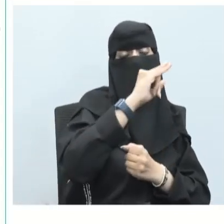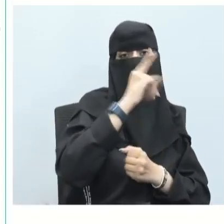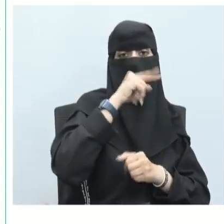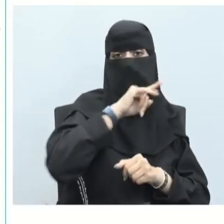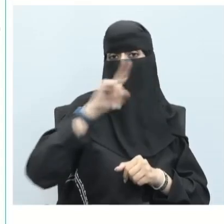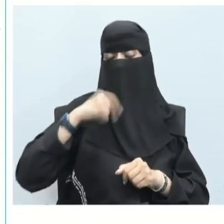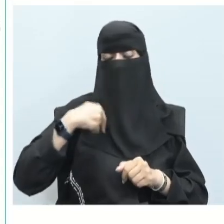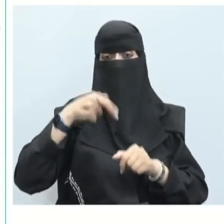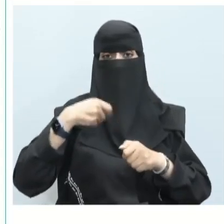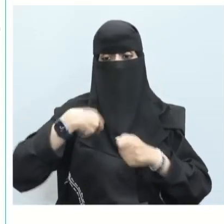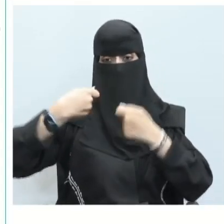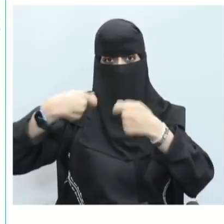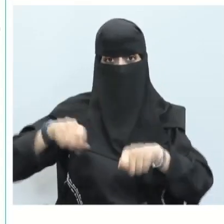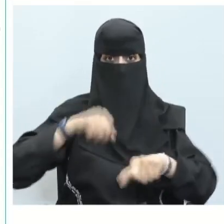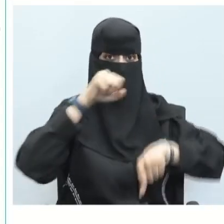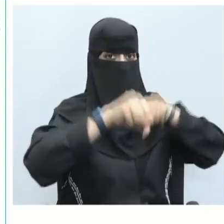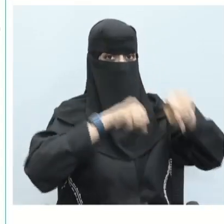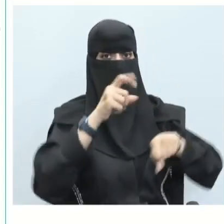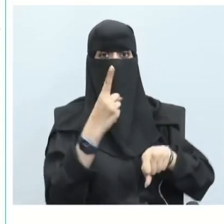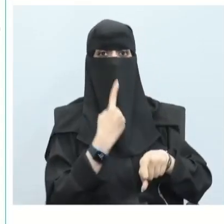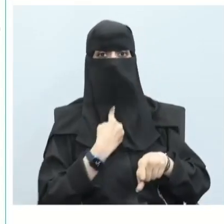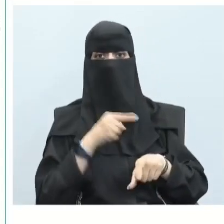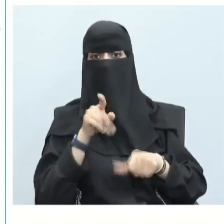نشتري لك الدراجه التي